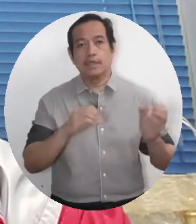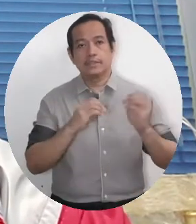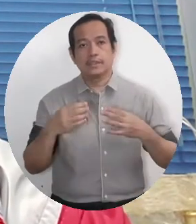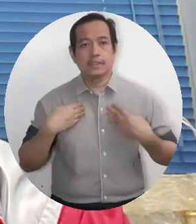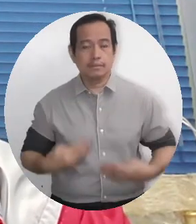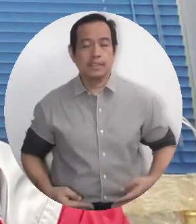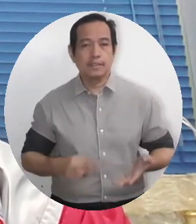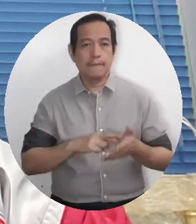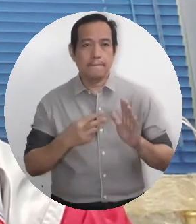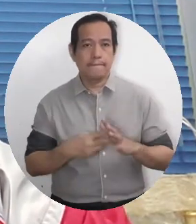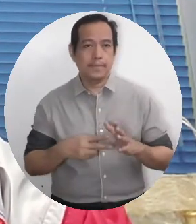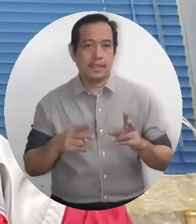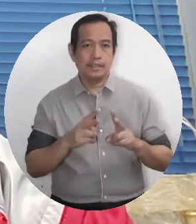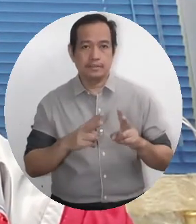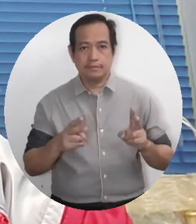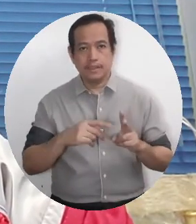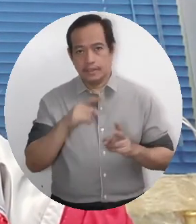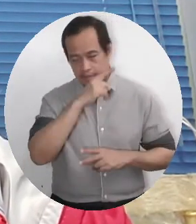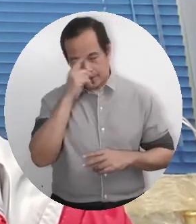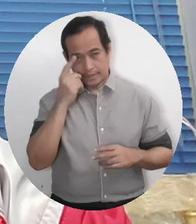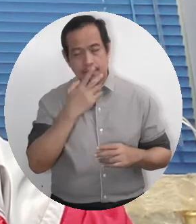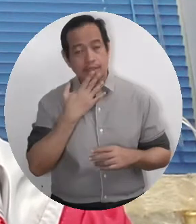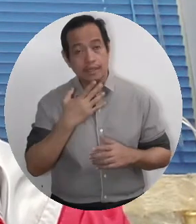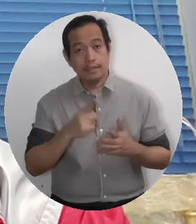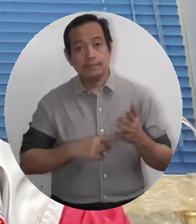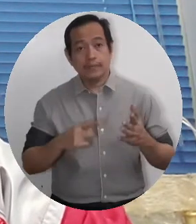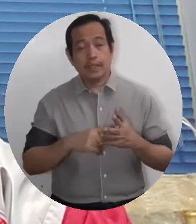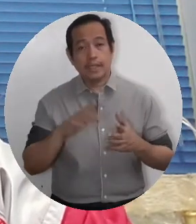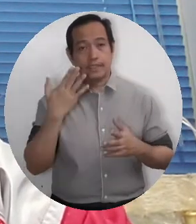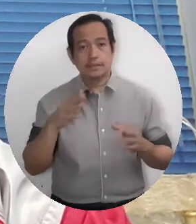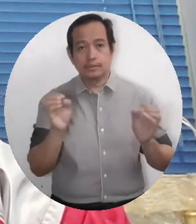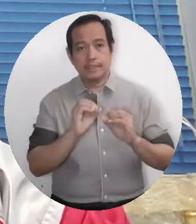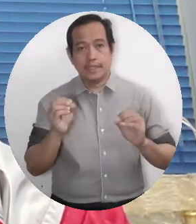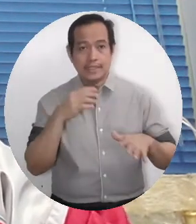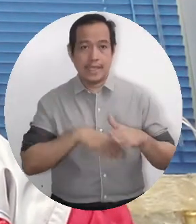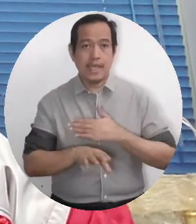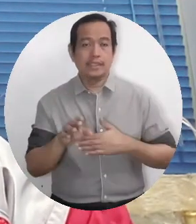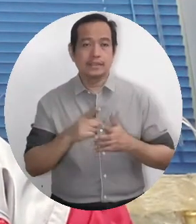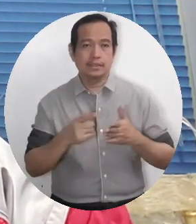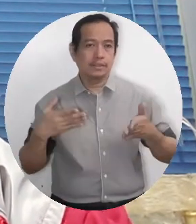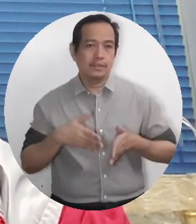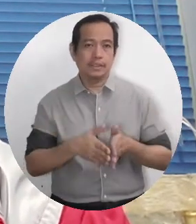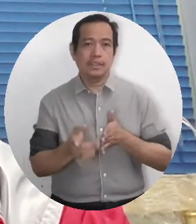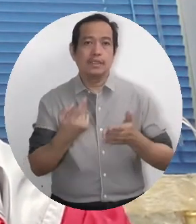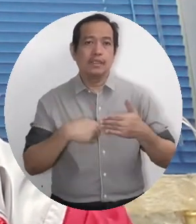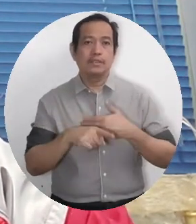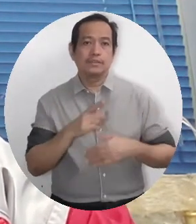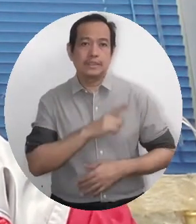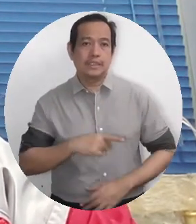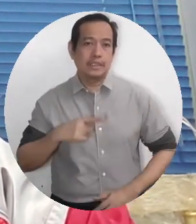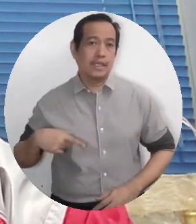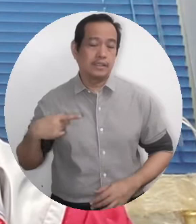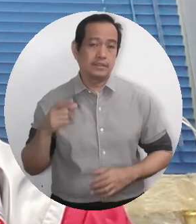oxygen niya sa katawan, ibig sabihin maitim to masyadong bata, no? Makamukhang walang daanan o masikip